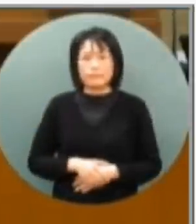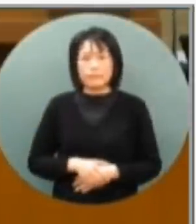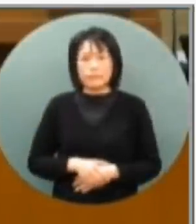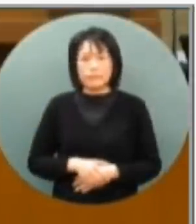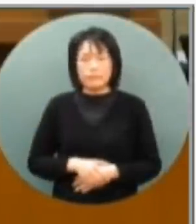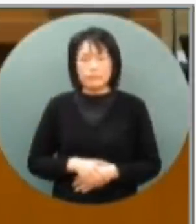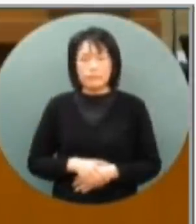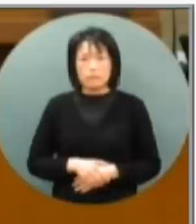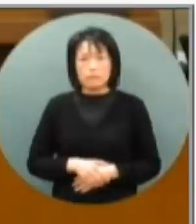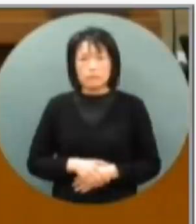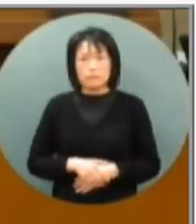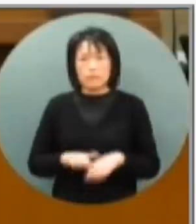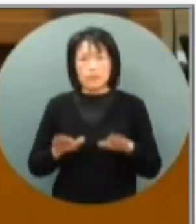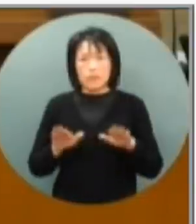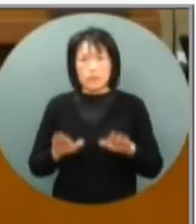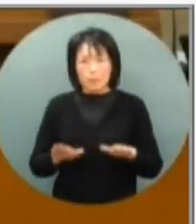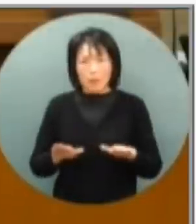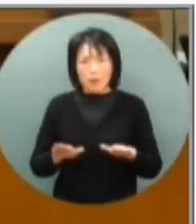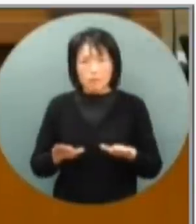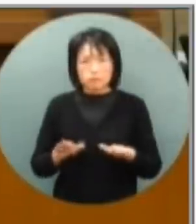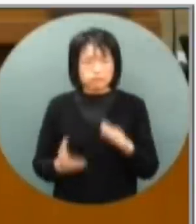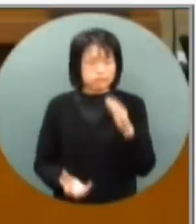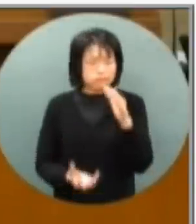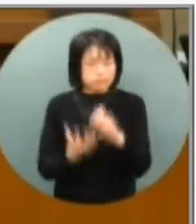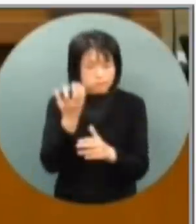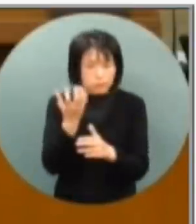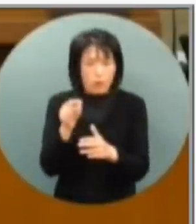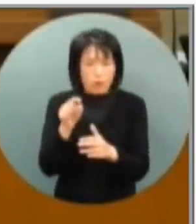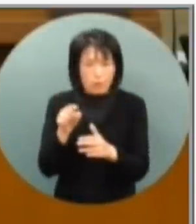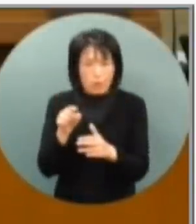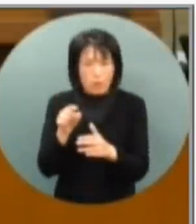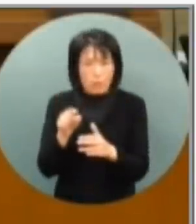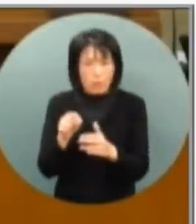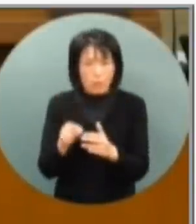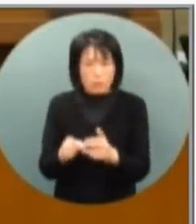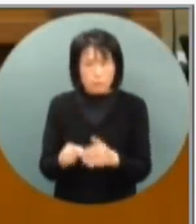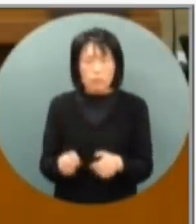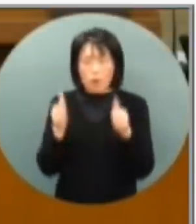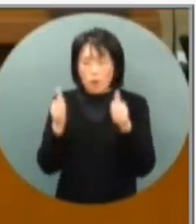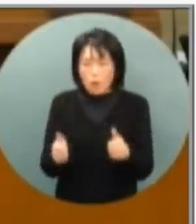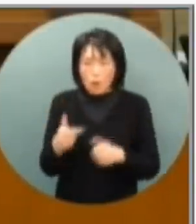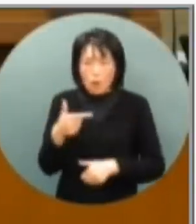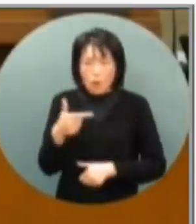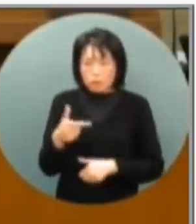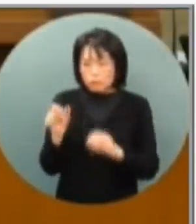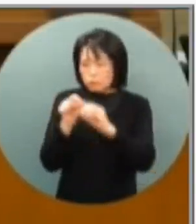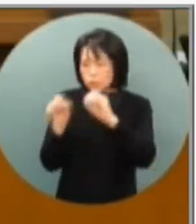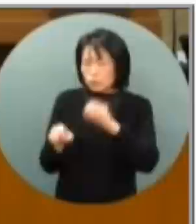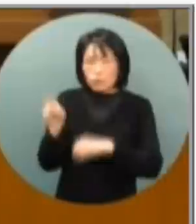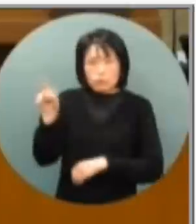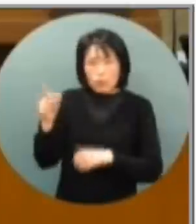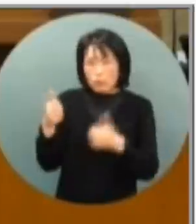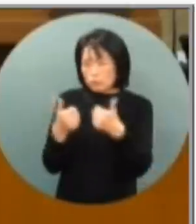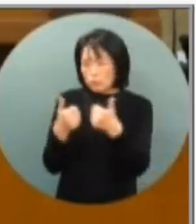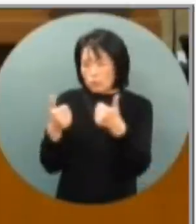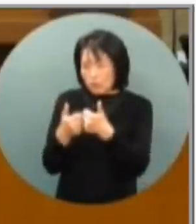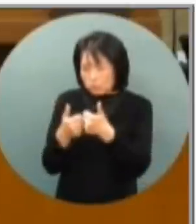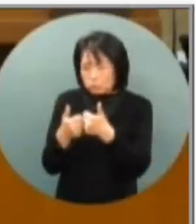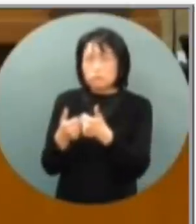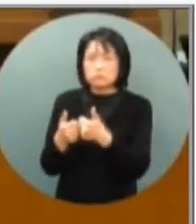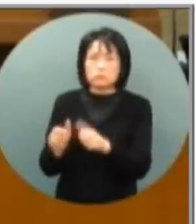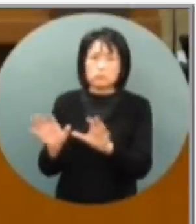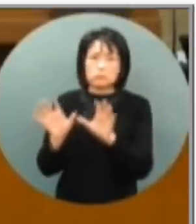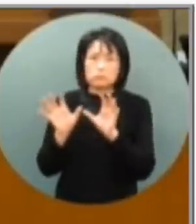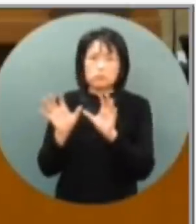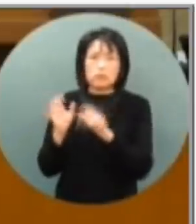で今ではそうした事象にある程度法務局の方もですね、相談に乗ってくれるようになってきている